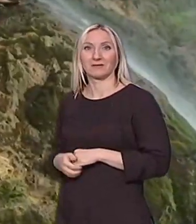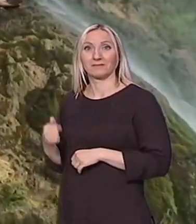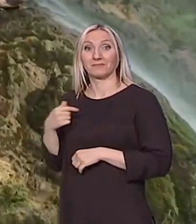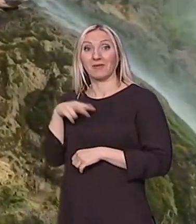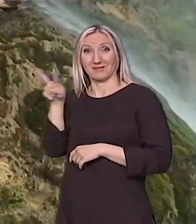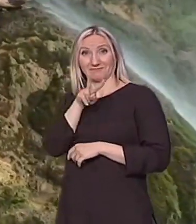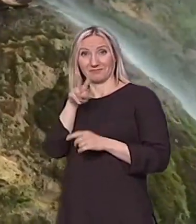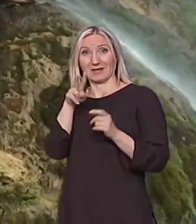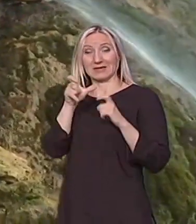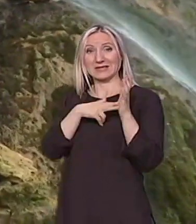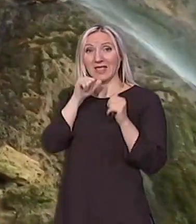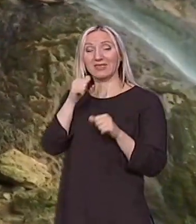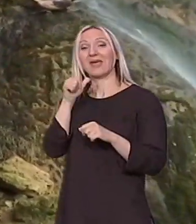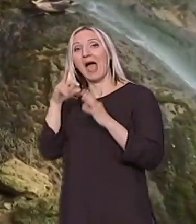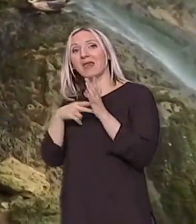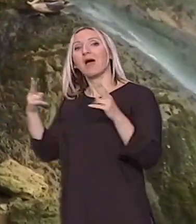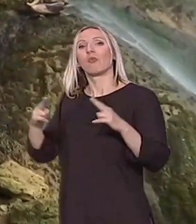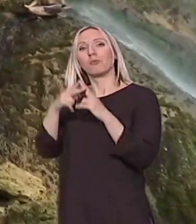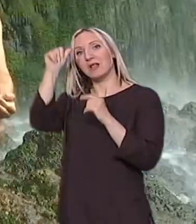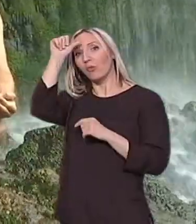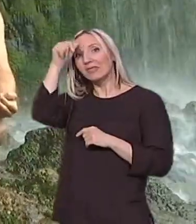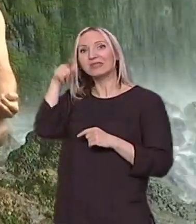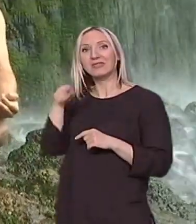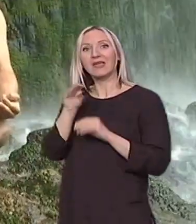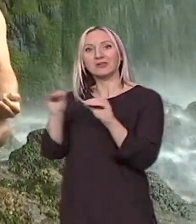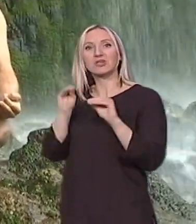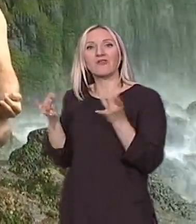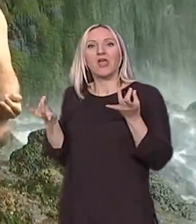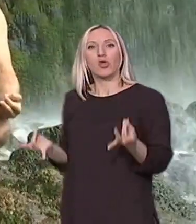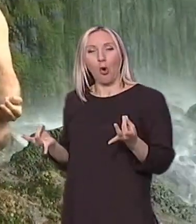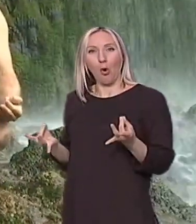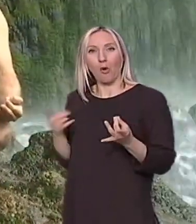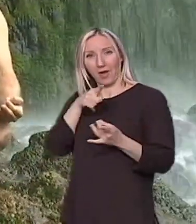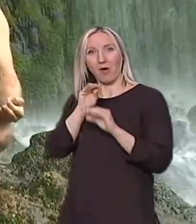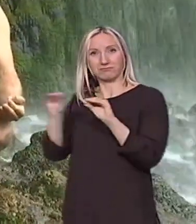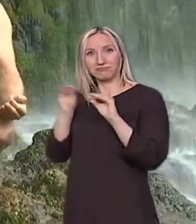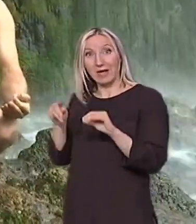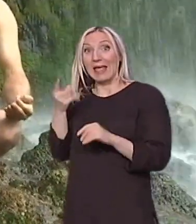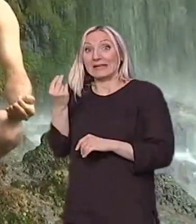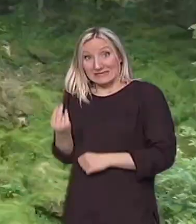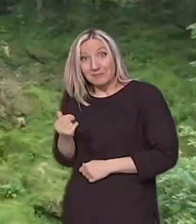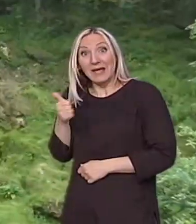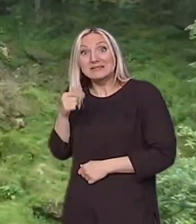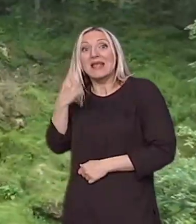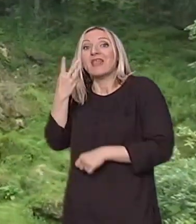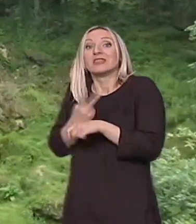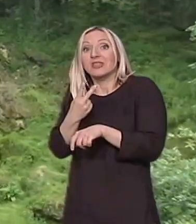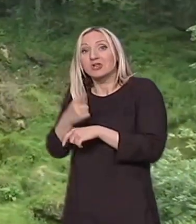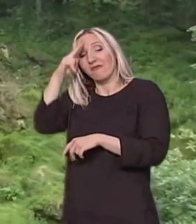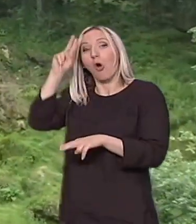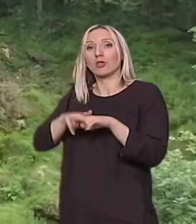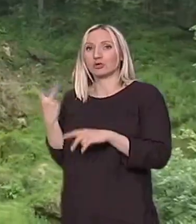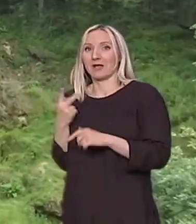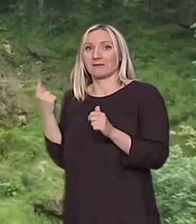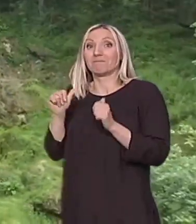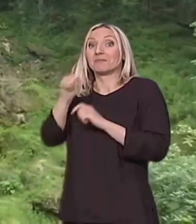su se Ana i Sandi upoznali u Indiji na časovima joge koje je vodio mladi Indijac i da je Srbija jedna od zemalja koju su odlučili da posete